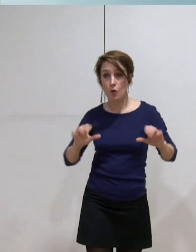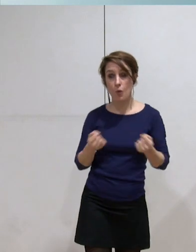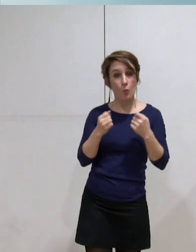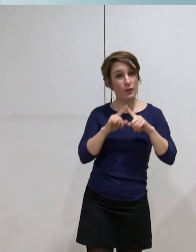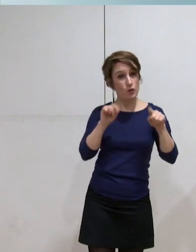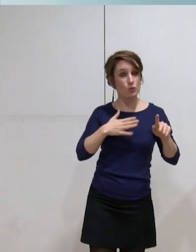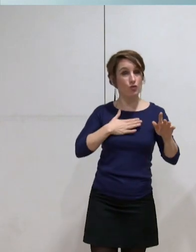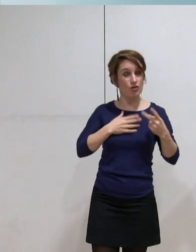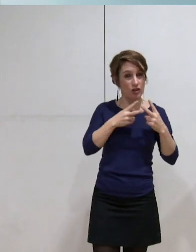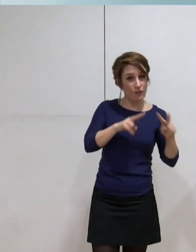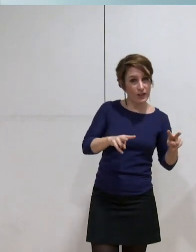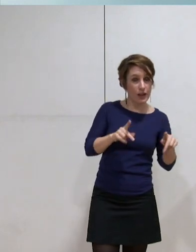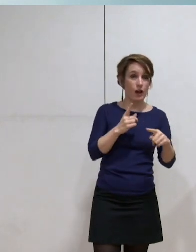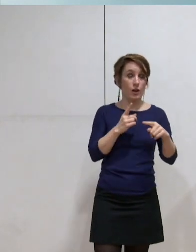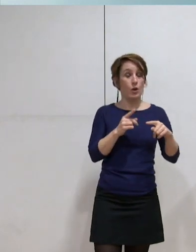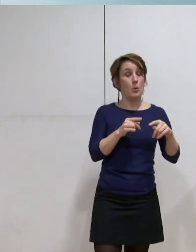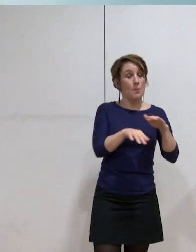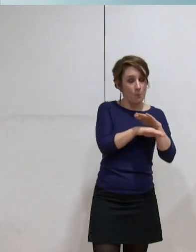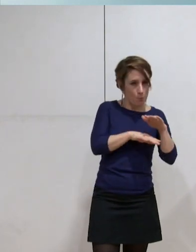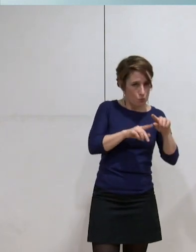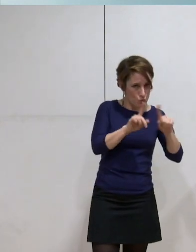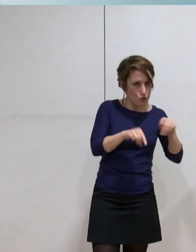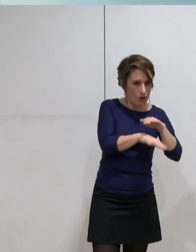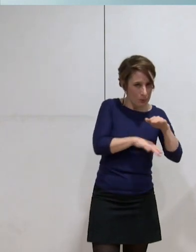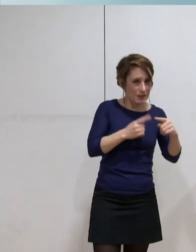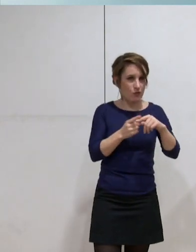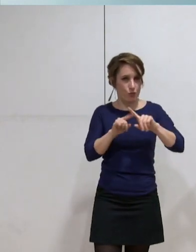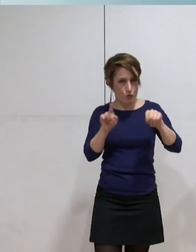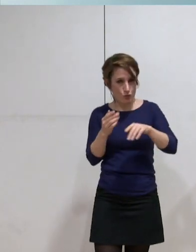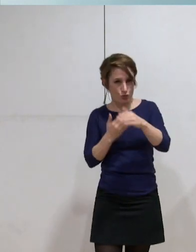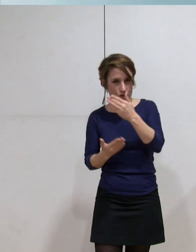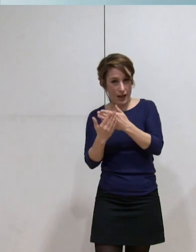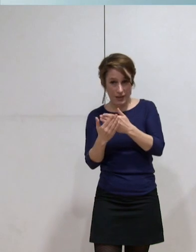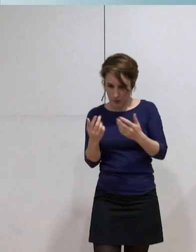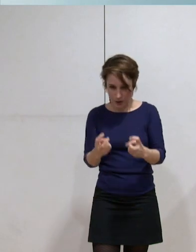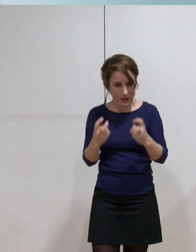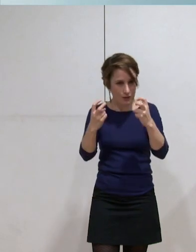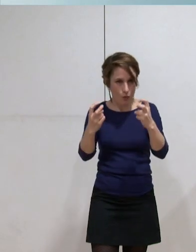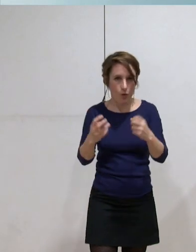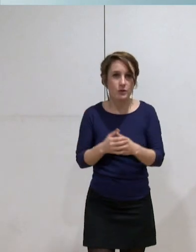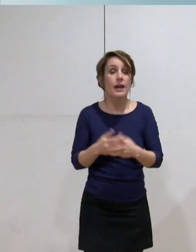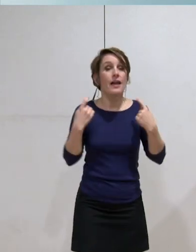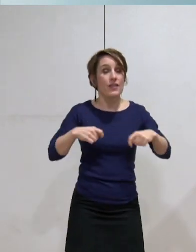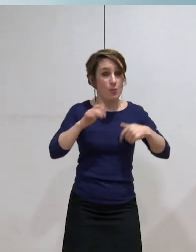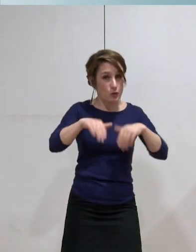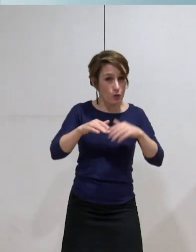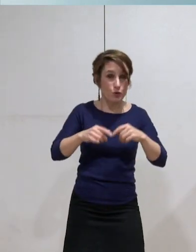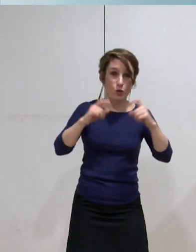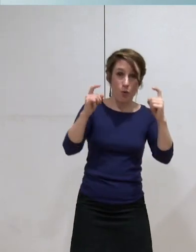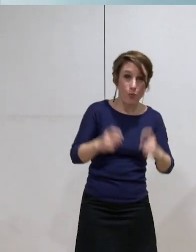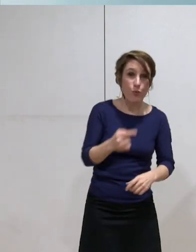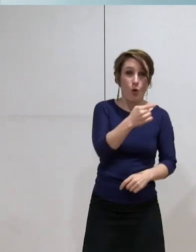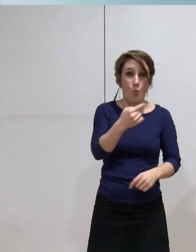ville et des budgets annexes de la ville les dépenses de fonctionnement baisse de 200 mil00 et5i euh